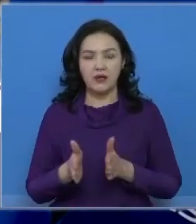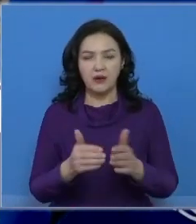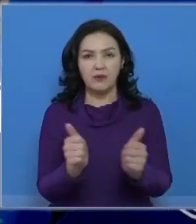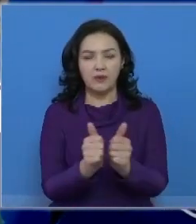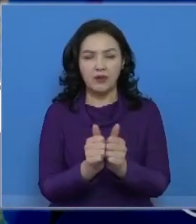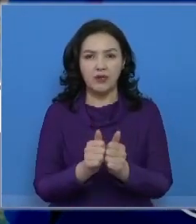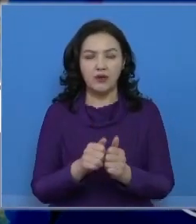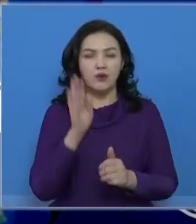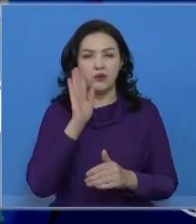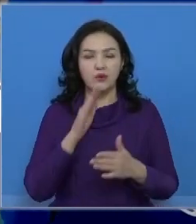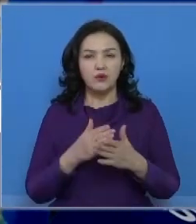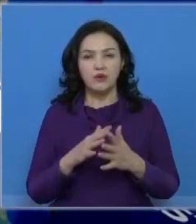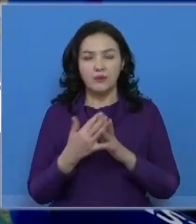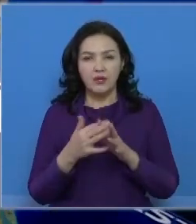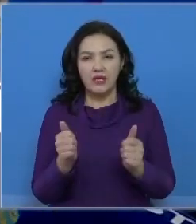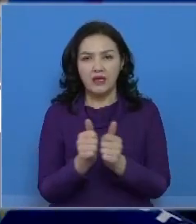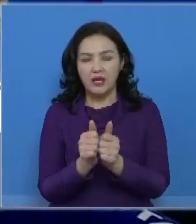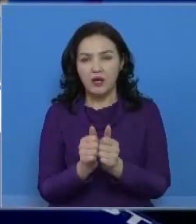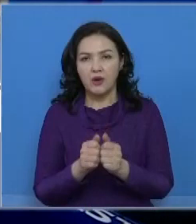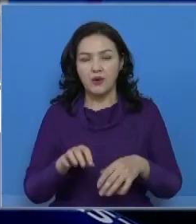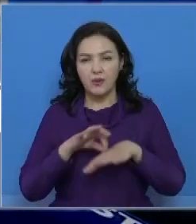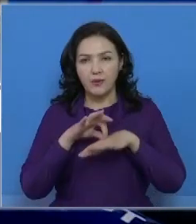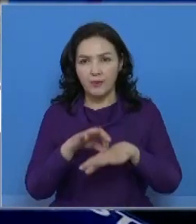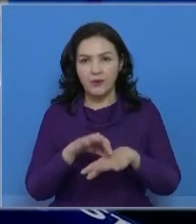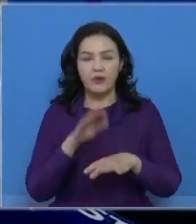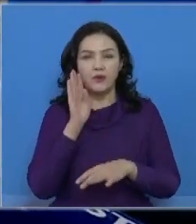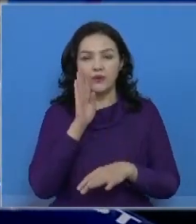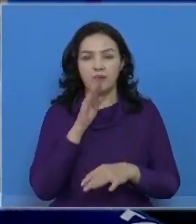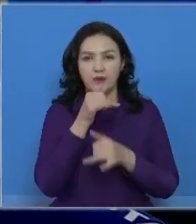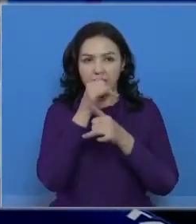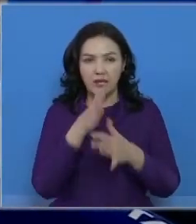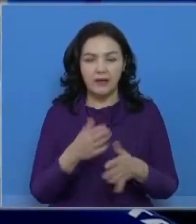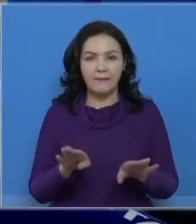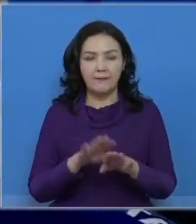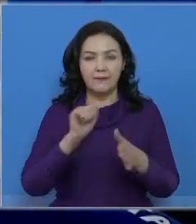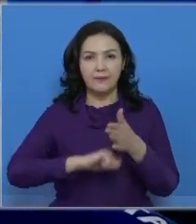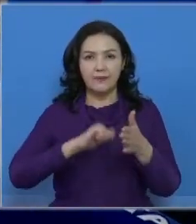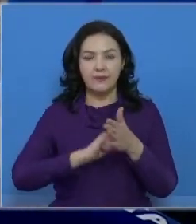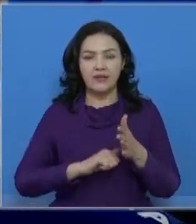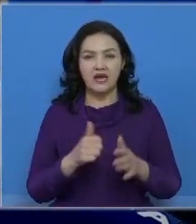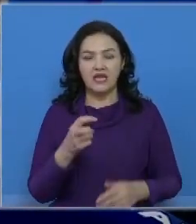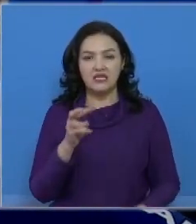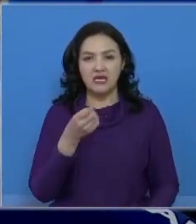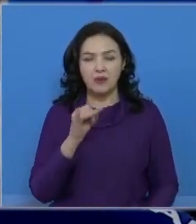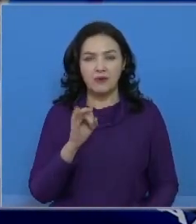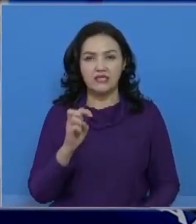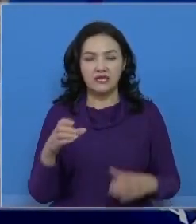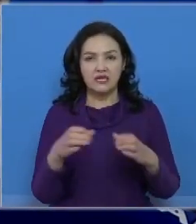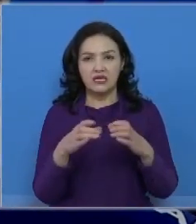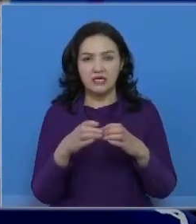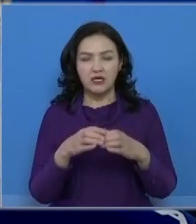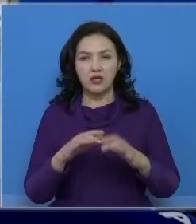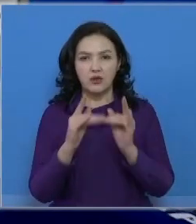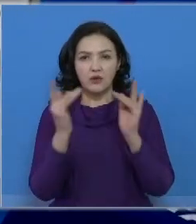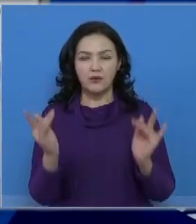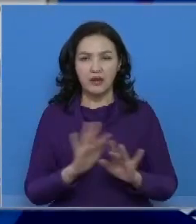су өткізу құбырын деген келген судың деген өткізе алмай, соның себебінен Алтай Батыр маңында көпір